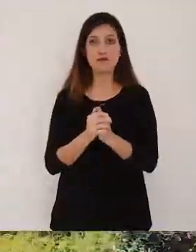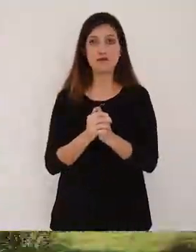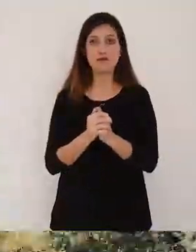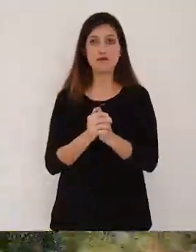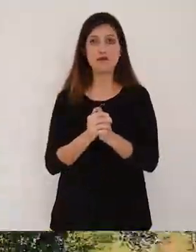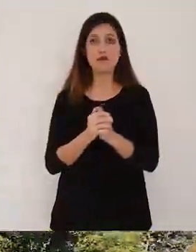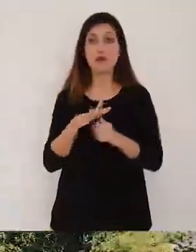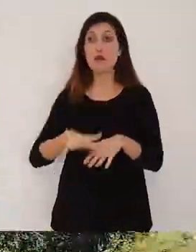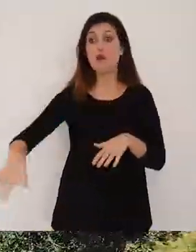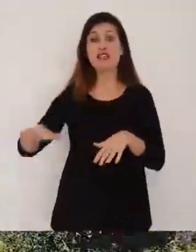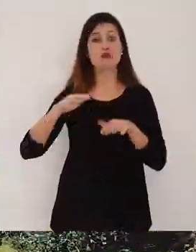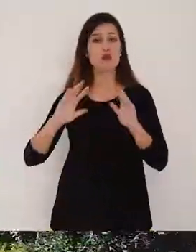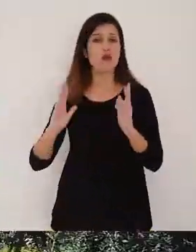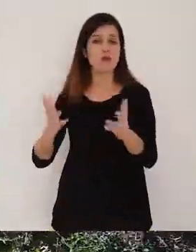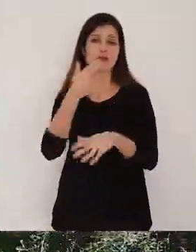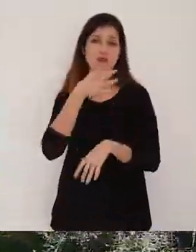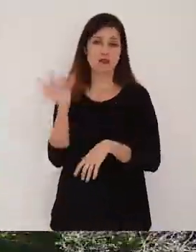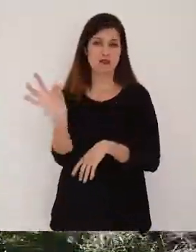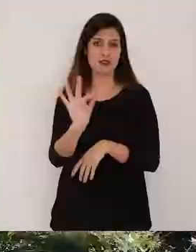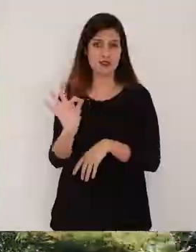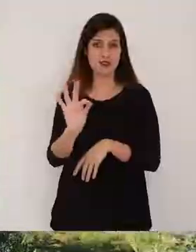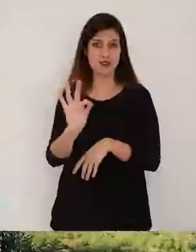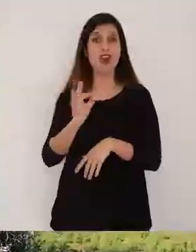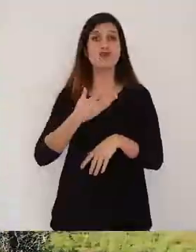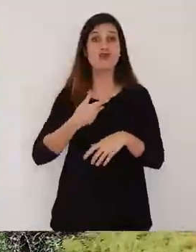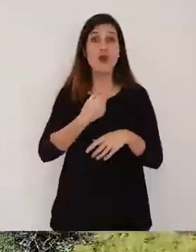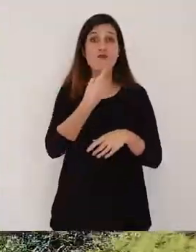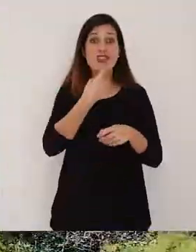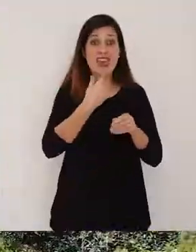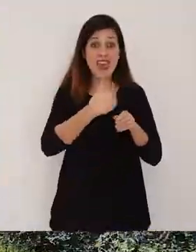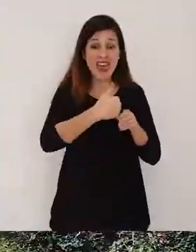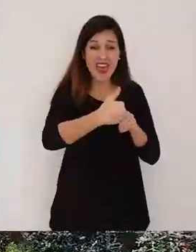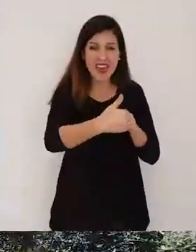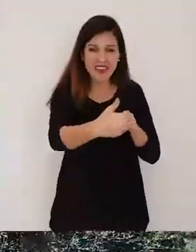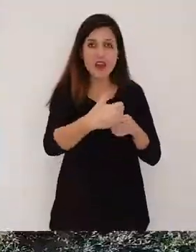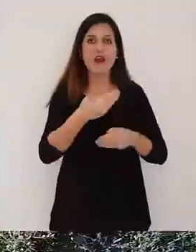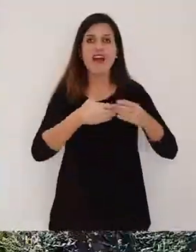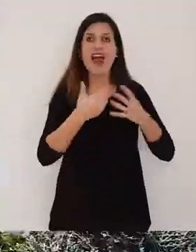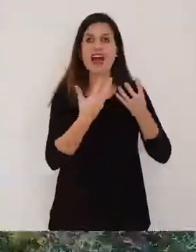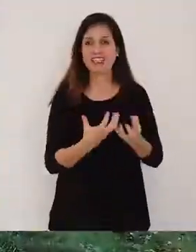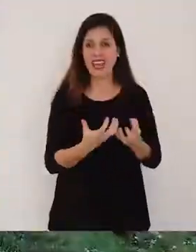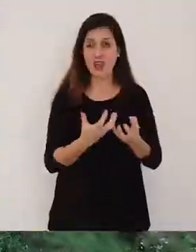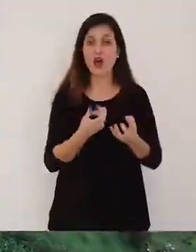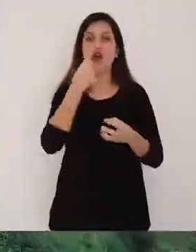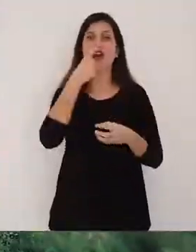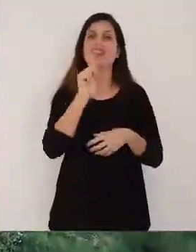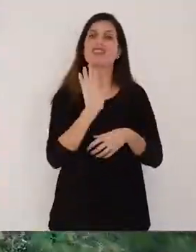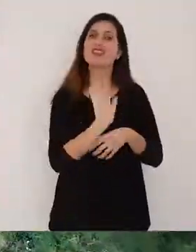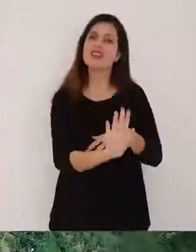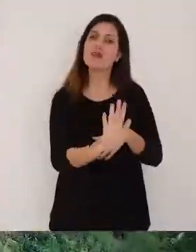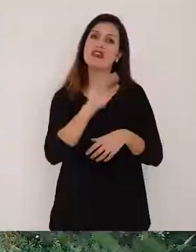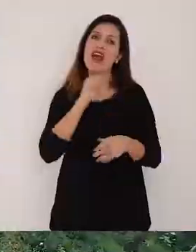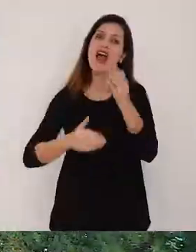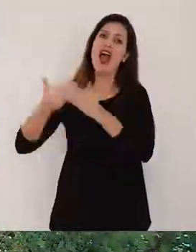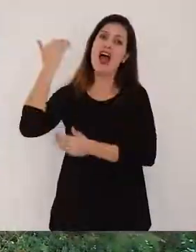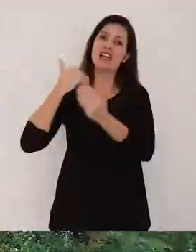Autentico nella sua integrità è il paesaggio rurale, conservato e cinto dal pietrame dei muretti a secco, testimonianza delle tipiche